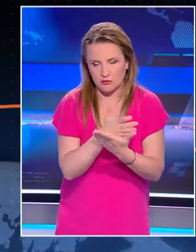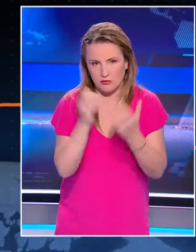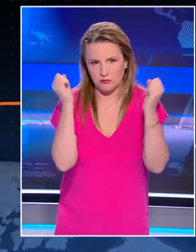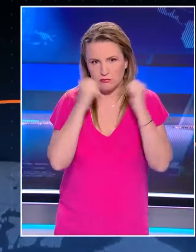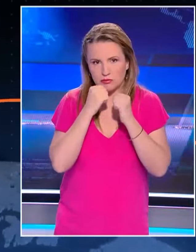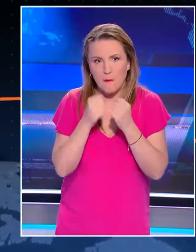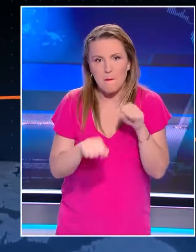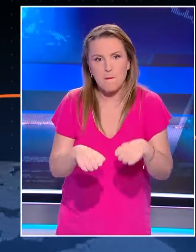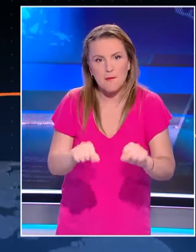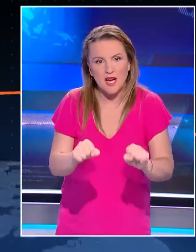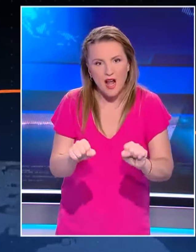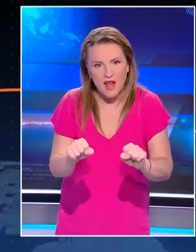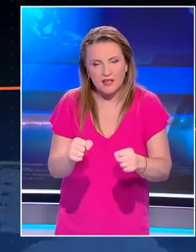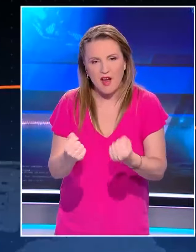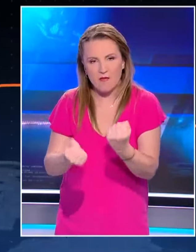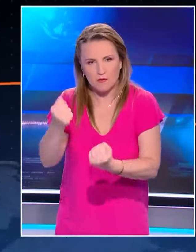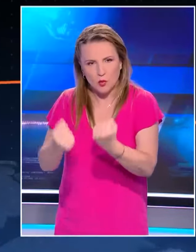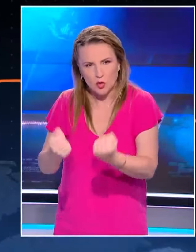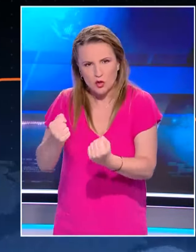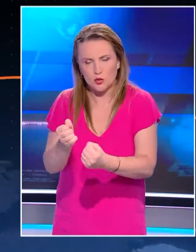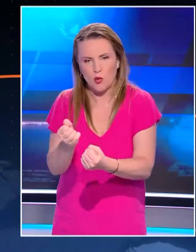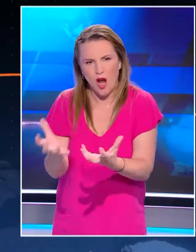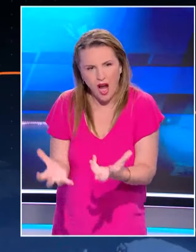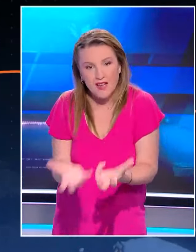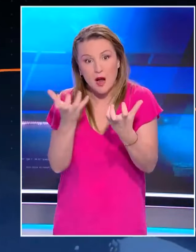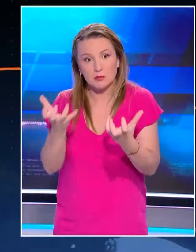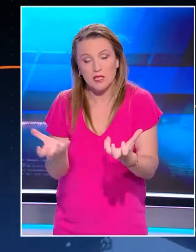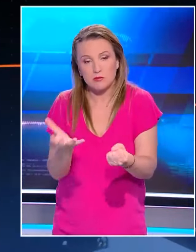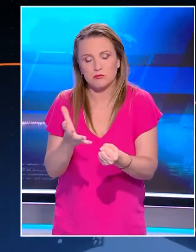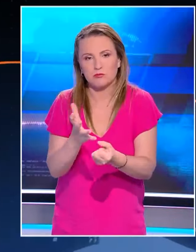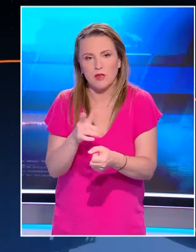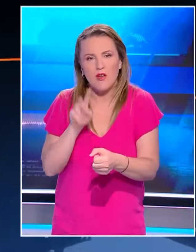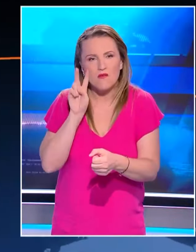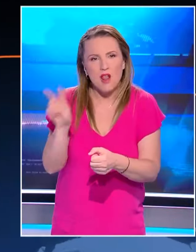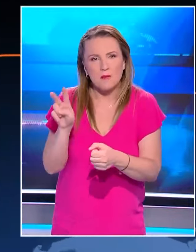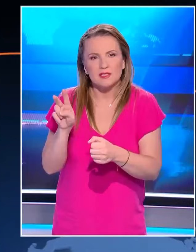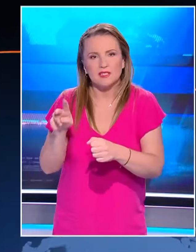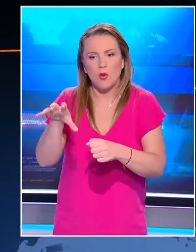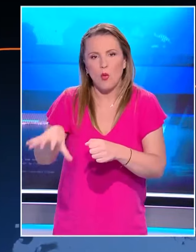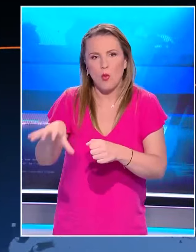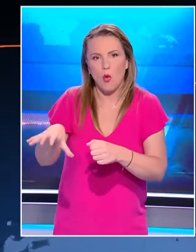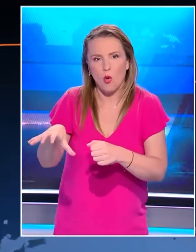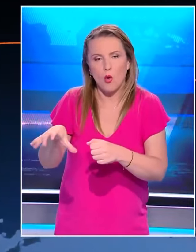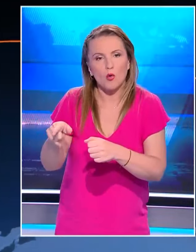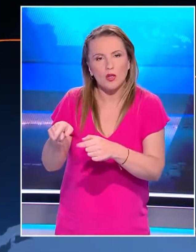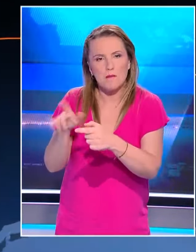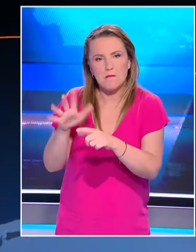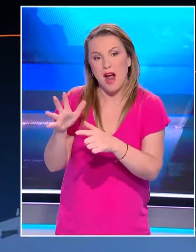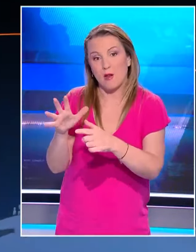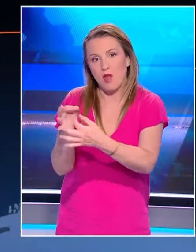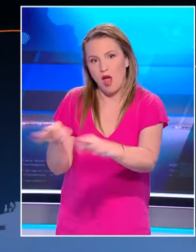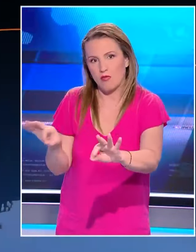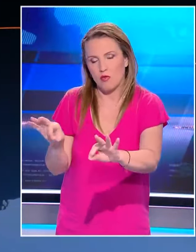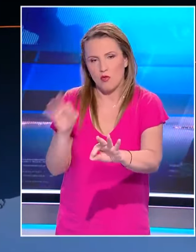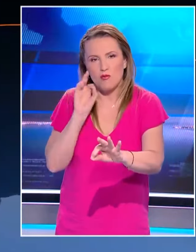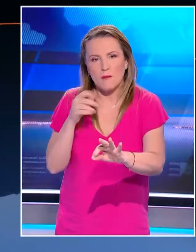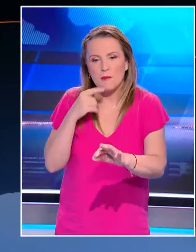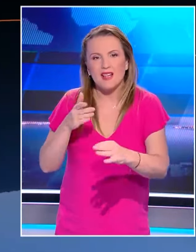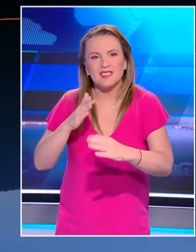Ένα μηχανάκι, ένα αυτοκίνητο. Και δείτε εδώ το χώρο. Δεν ξέρω αν κατοικούσε κάποιος εδώ, γιατί βλέπουμε πάρα